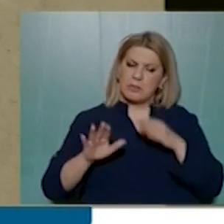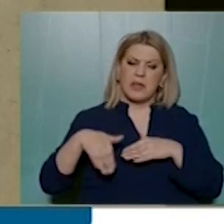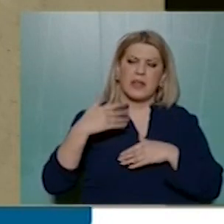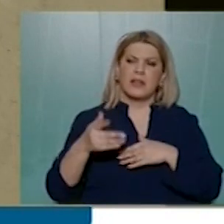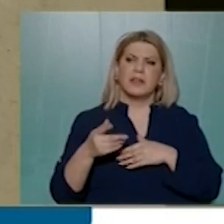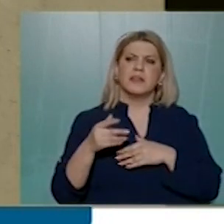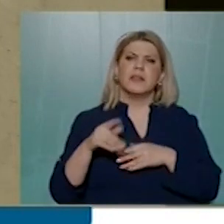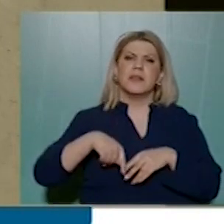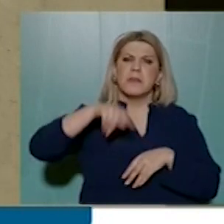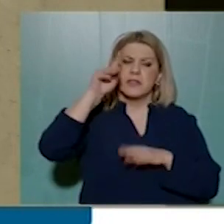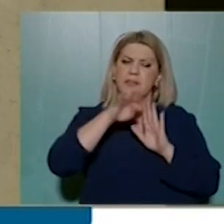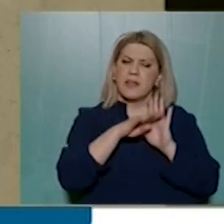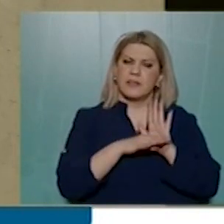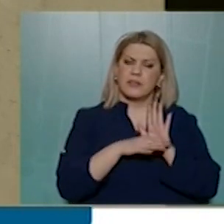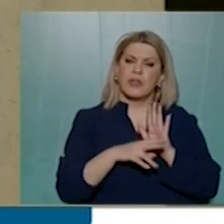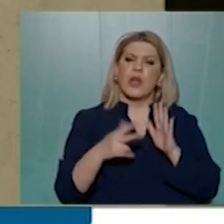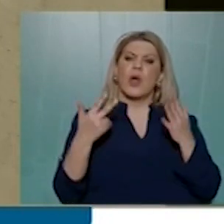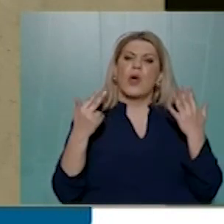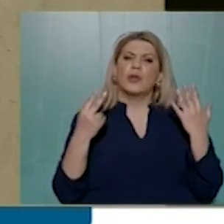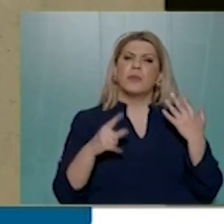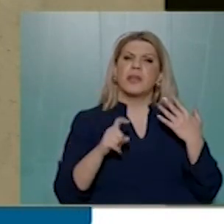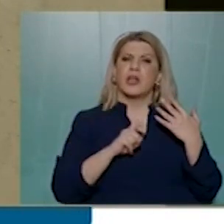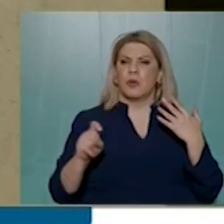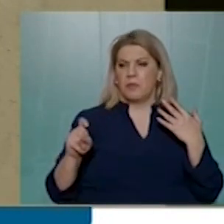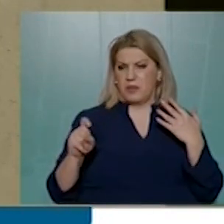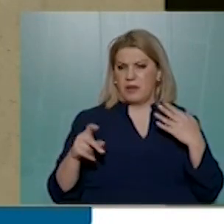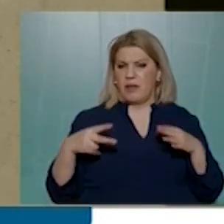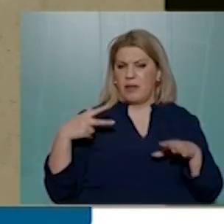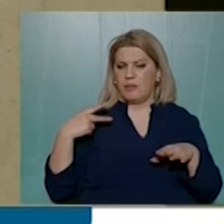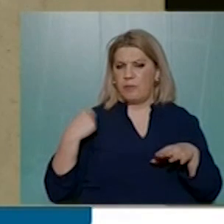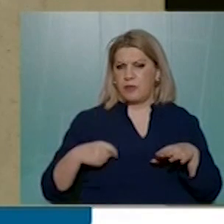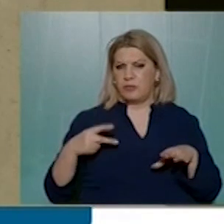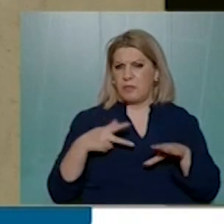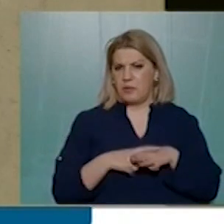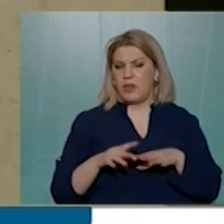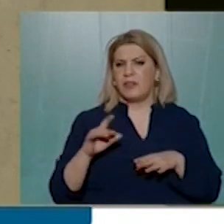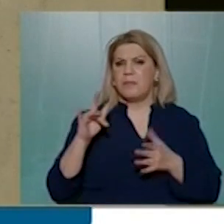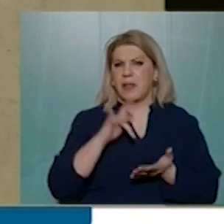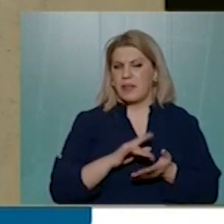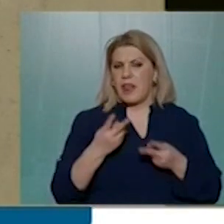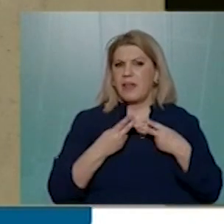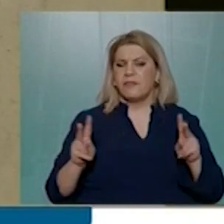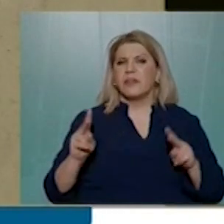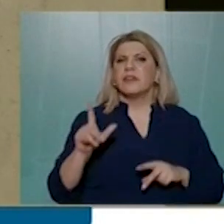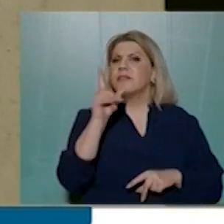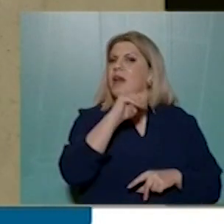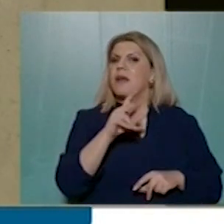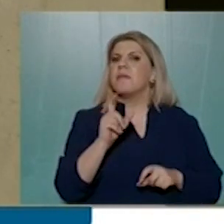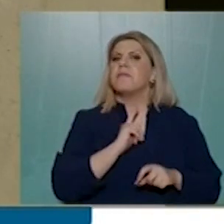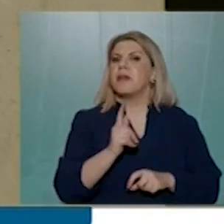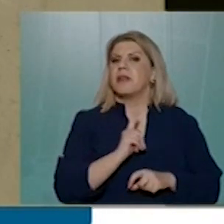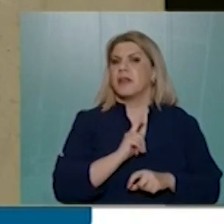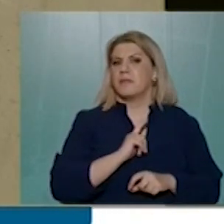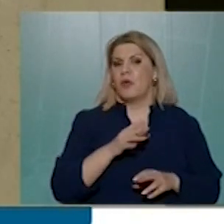ημερήσια διάταξη αυτά τα 8,5 εκατομμύρια από το πράσινο ταμείο για την πλατεία ελευθερίας στα άλλα περιμένουμε σε ότι